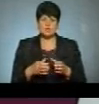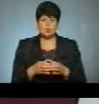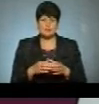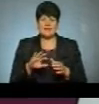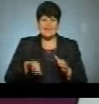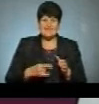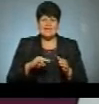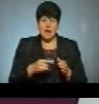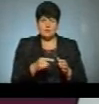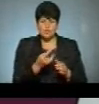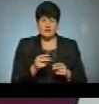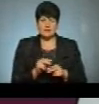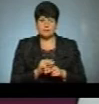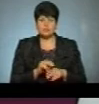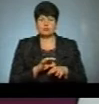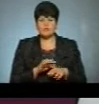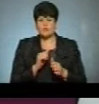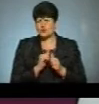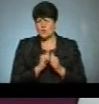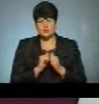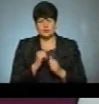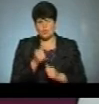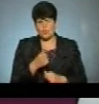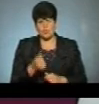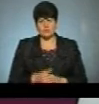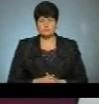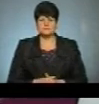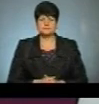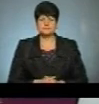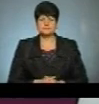Ямковий ремонт на цій частині Руської проводять щороку, каже Олег Вітик.